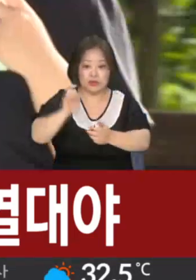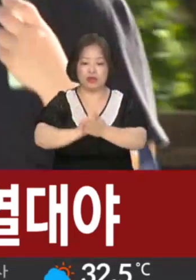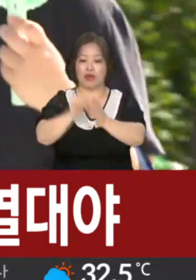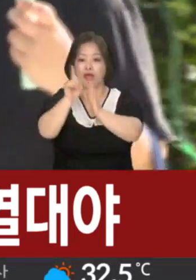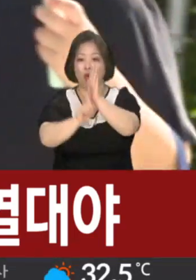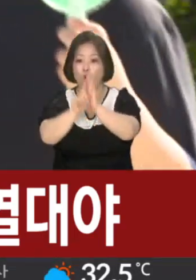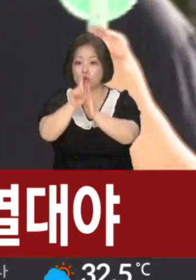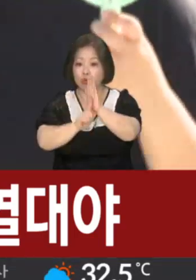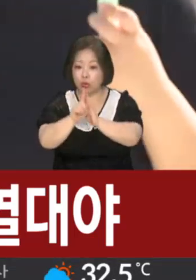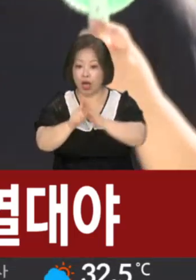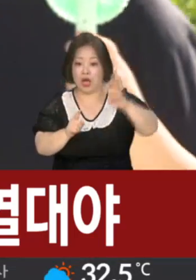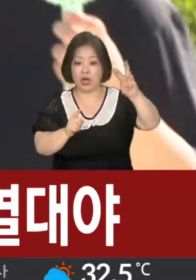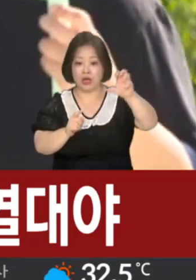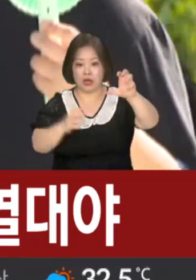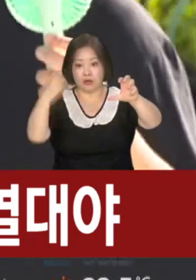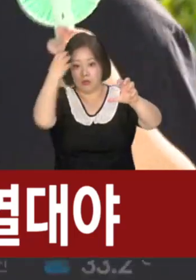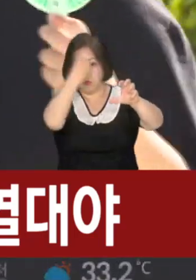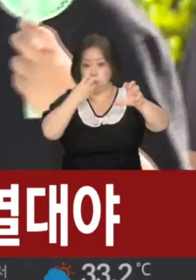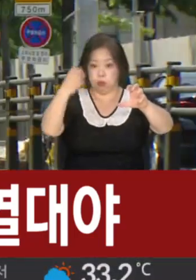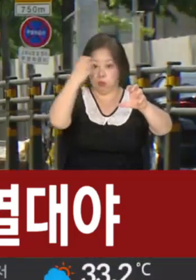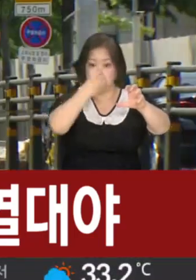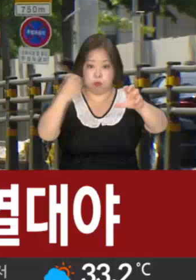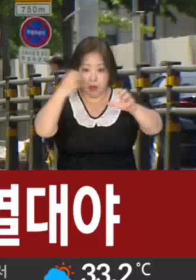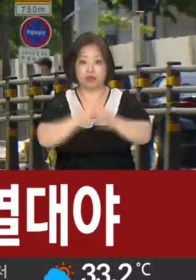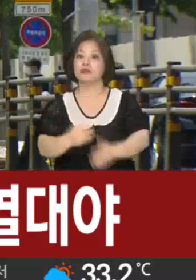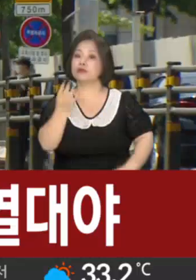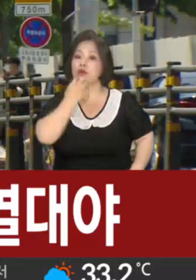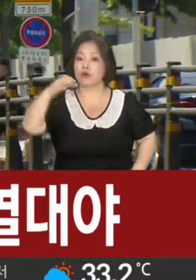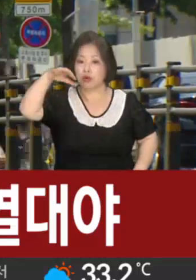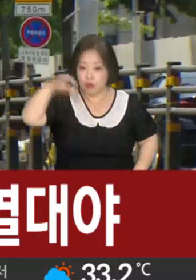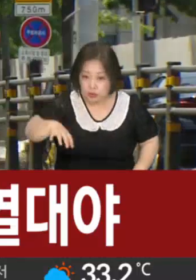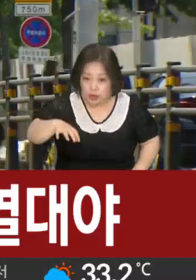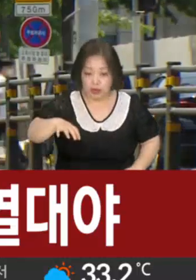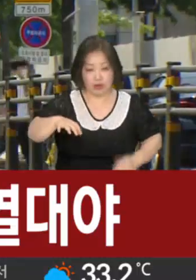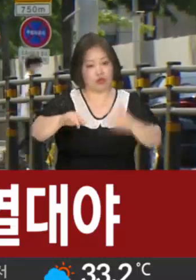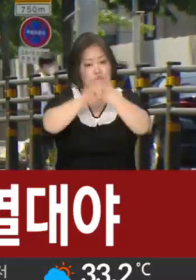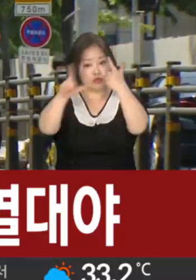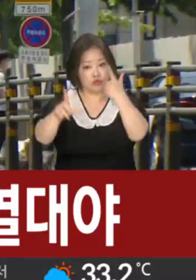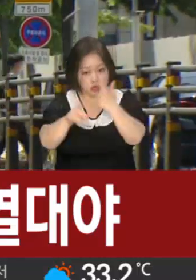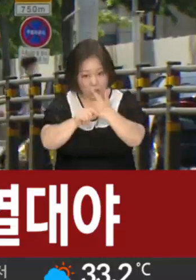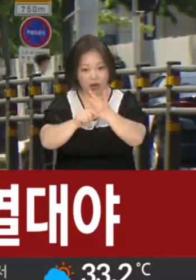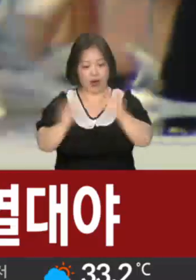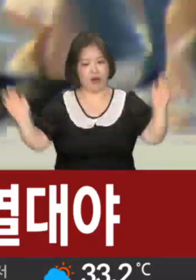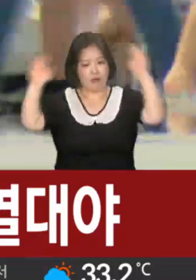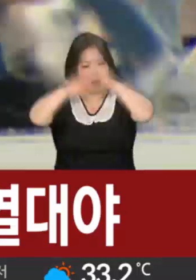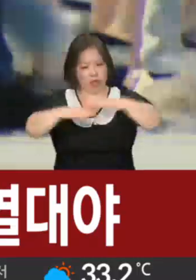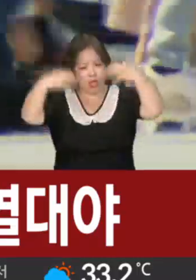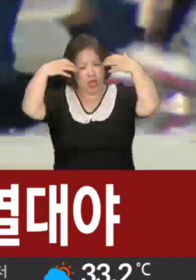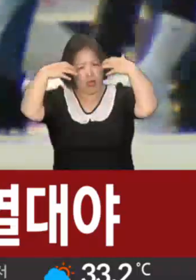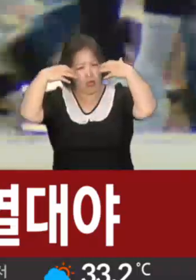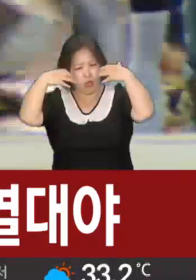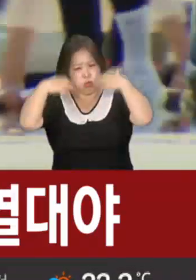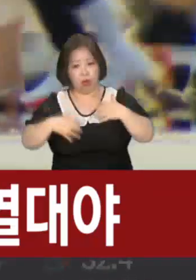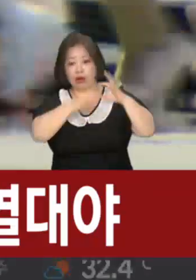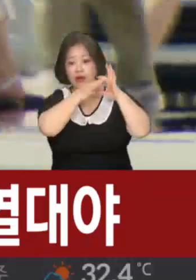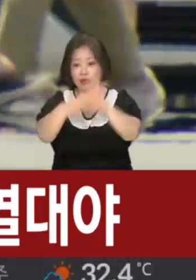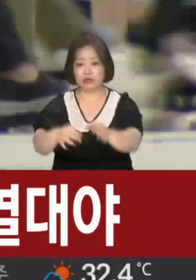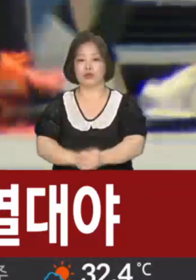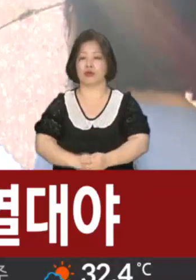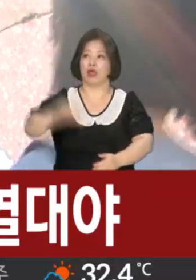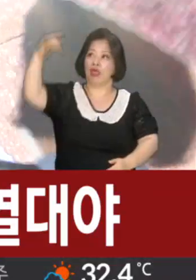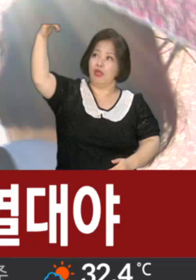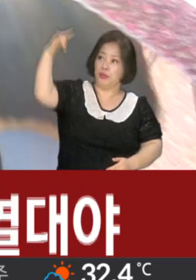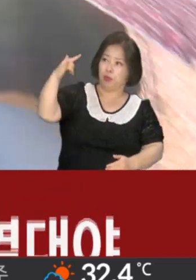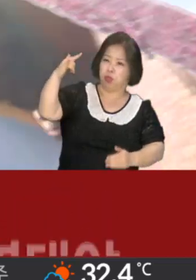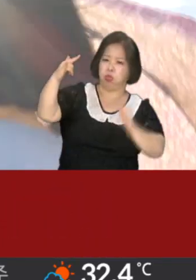떨어지지 않는 초열대야가 나타났고 서울은 사상 첫 6월 열대야가 관측됐습니다. 뜨거워지는